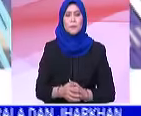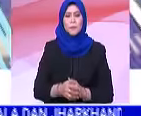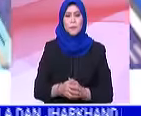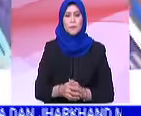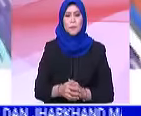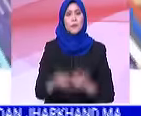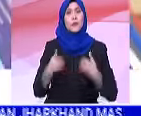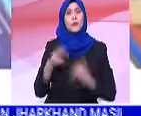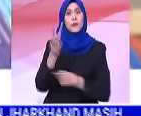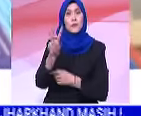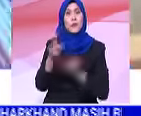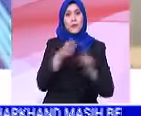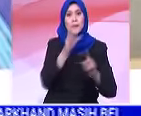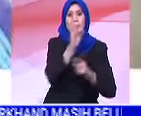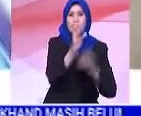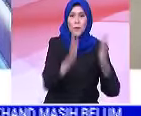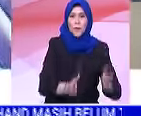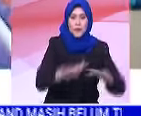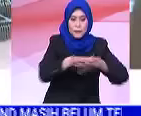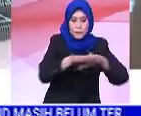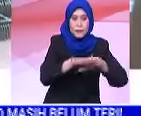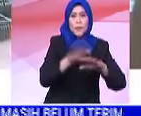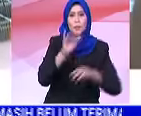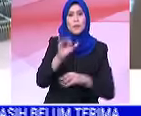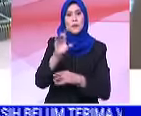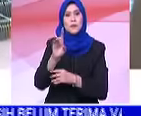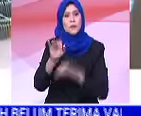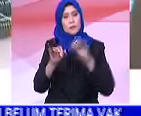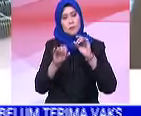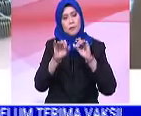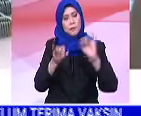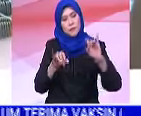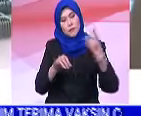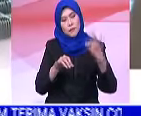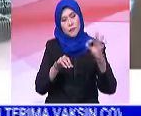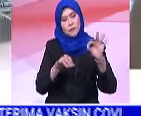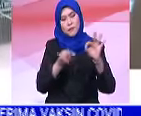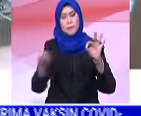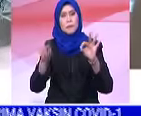Ketika ini, dua daripada enam penenun songket di YWJ berusia 19 dan 26 tahun.